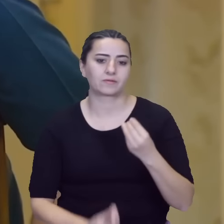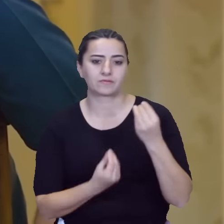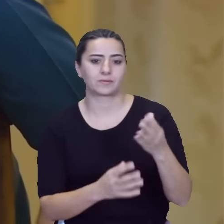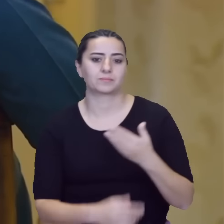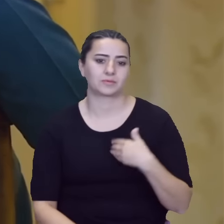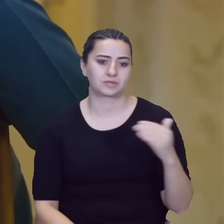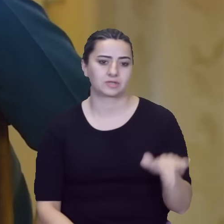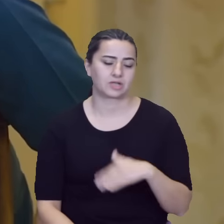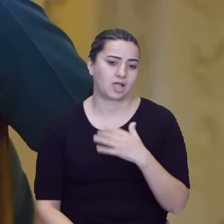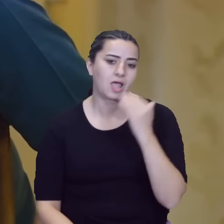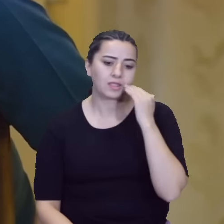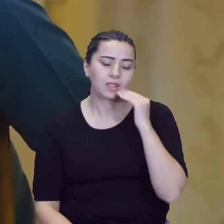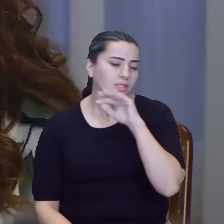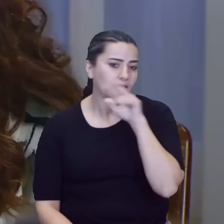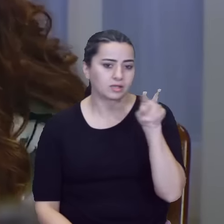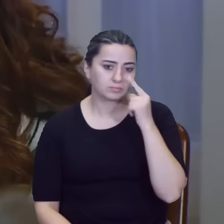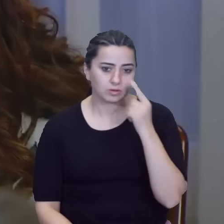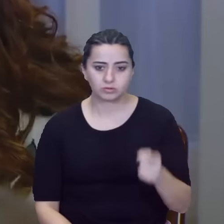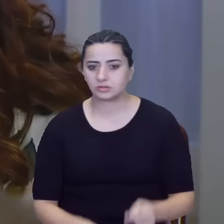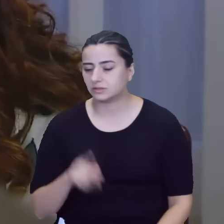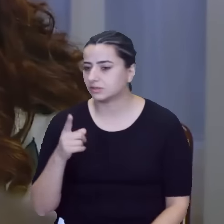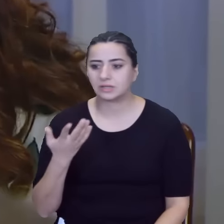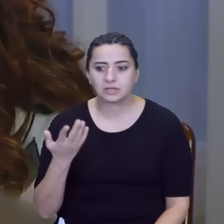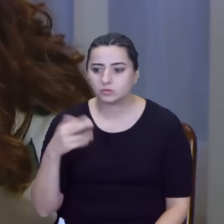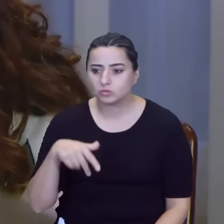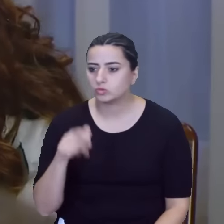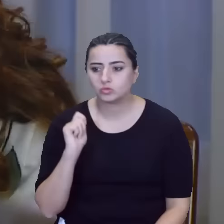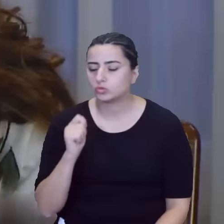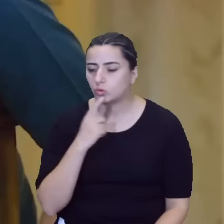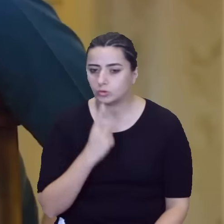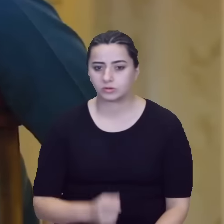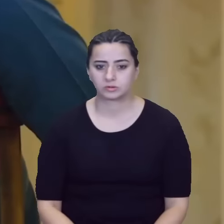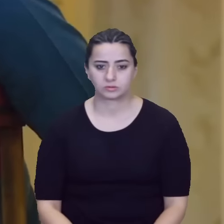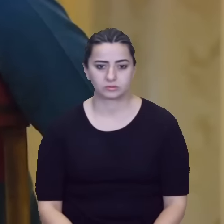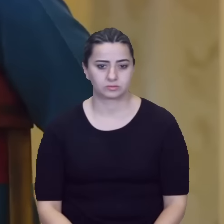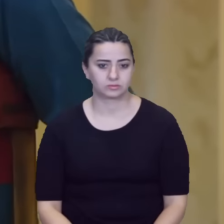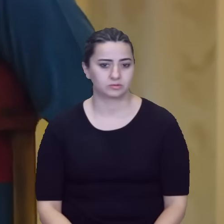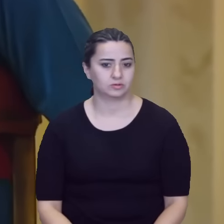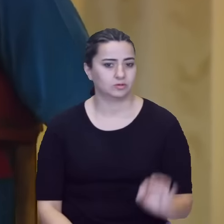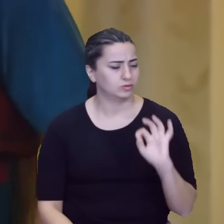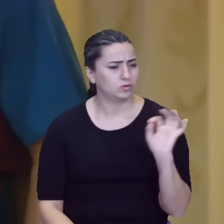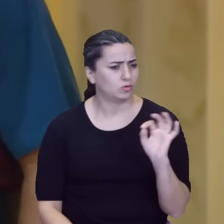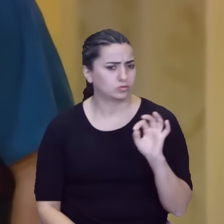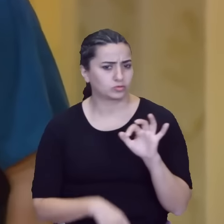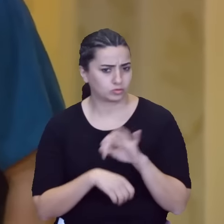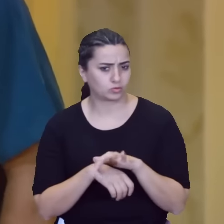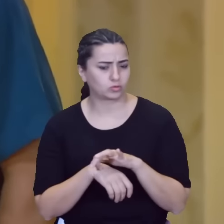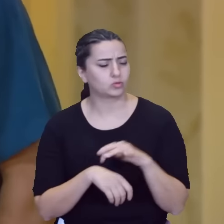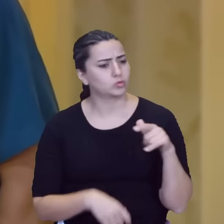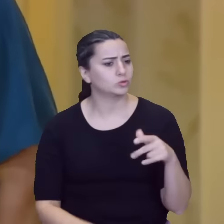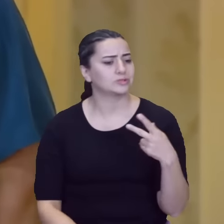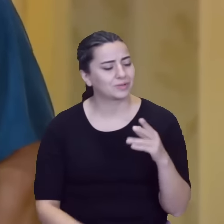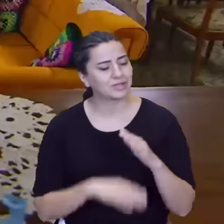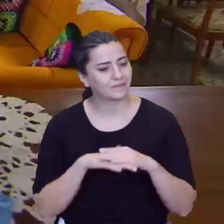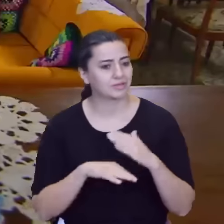annenle babana bıraktım. Anneannesiyle dedesi sonuçta. Sen nasıl yürüyorsun? Hani yürüyemeyecektin birkaç gün sen? Yo, doktor yürü dedi,